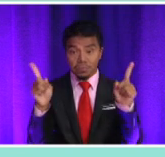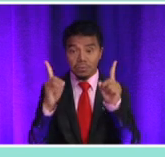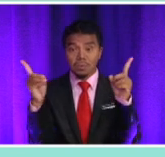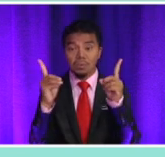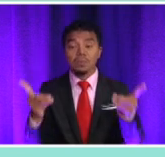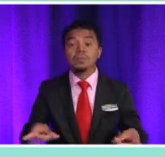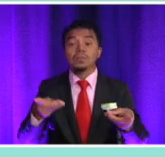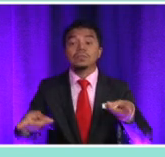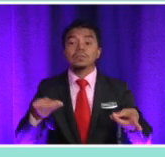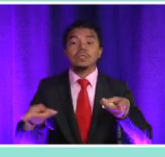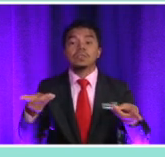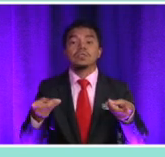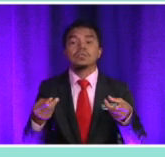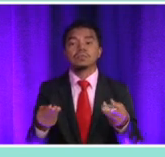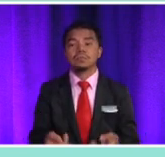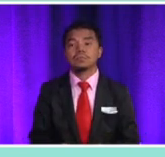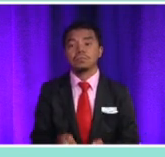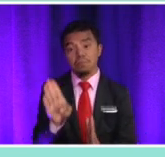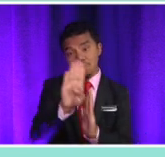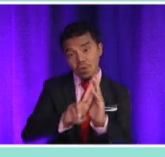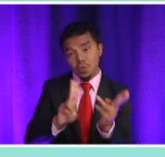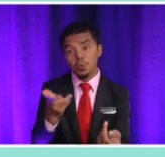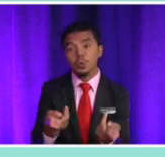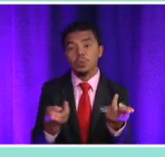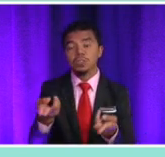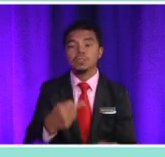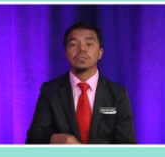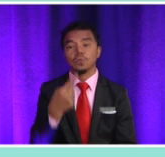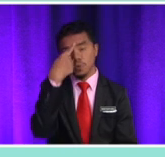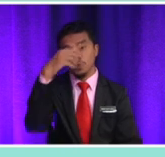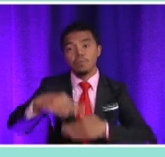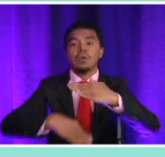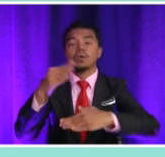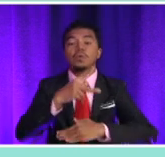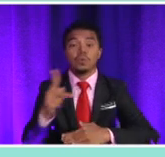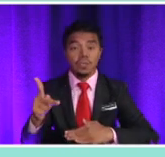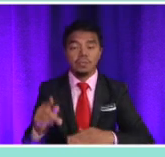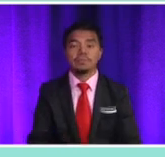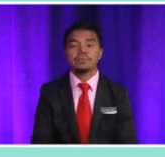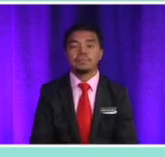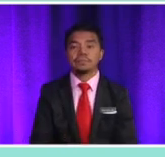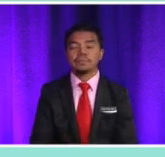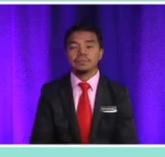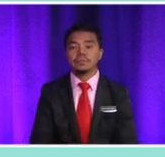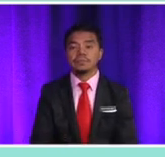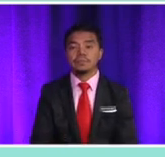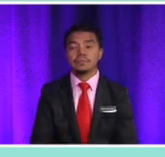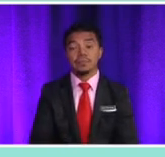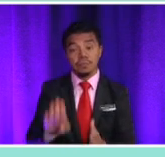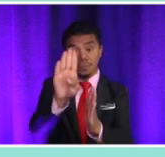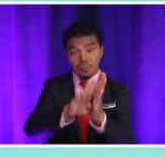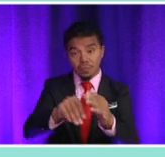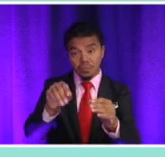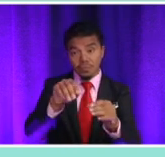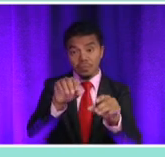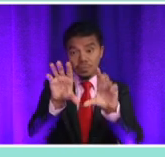menyumbang kepada ekonomi negara so soalnya berdasarkan petikan wawancara Terangkan